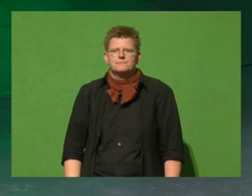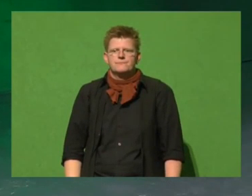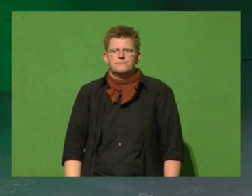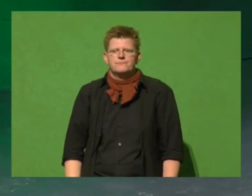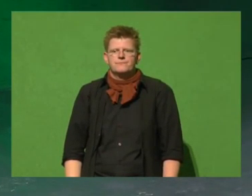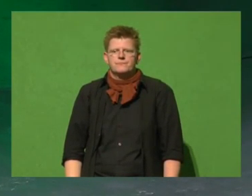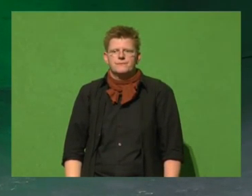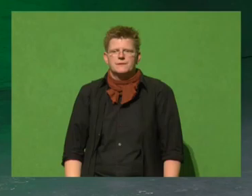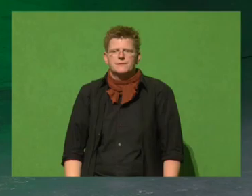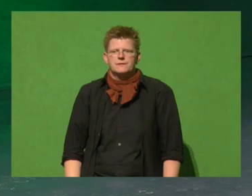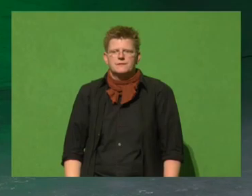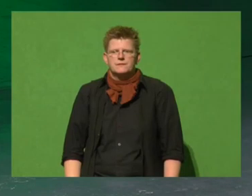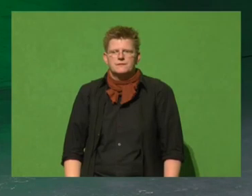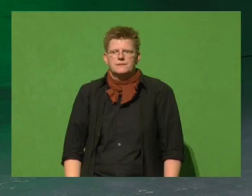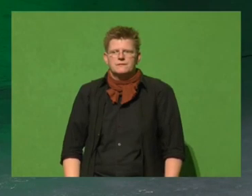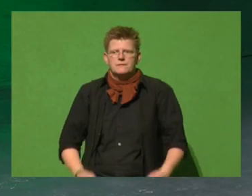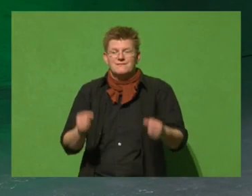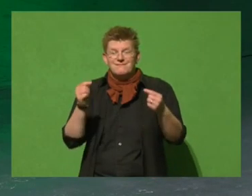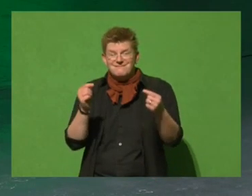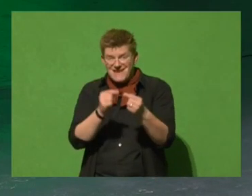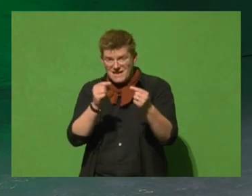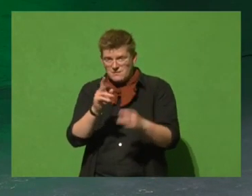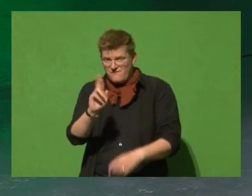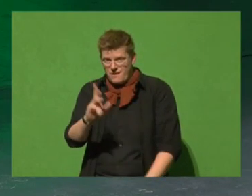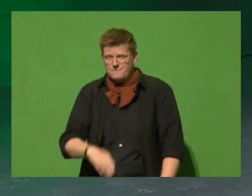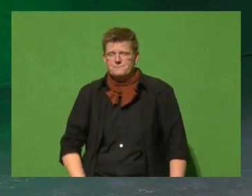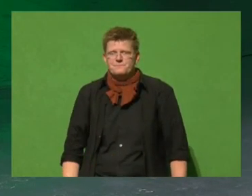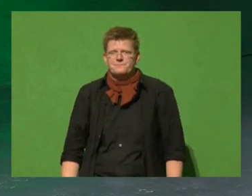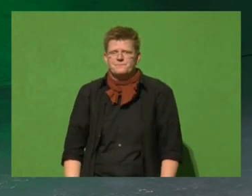Wer stimmt gegen die Vertagung des Satzungsänderungsantrags?